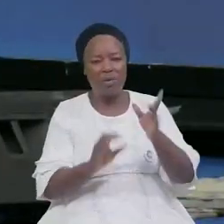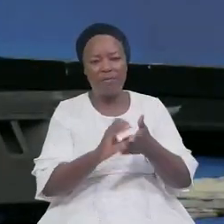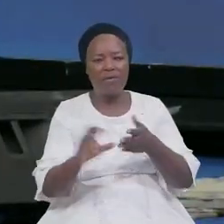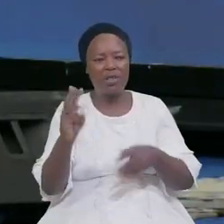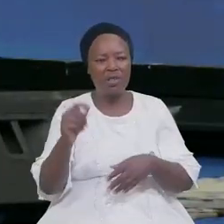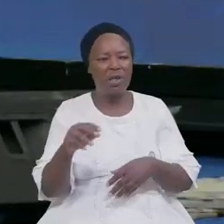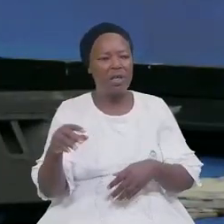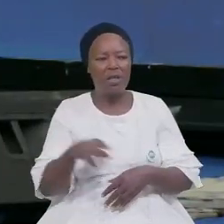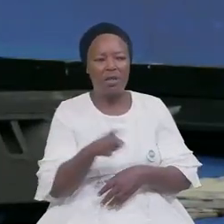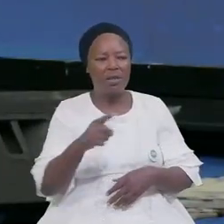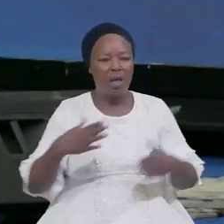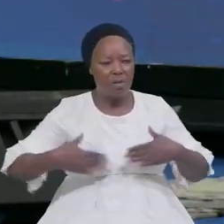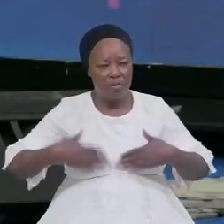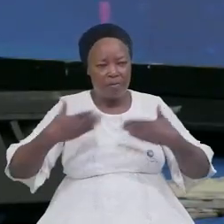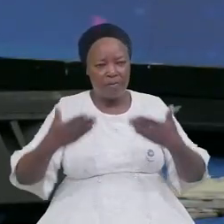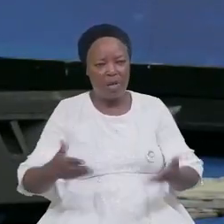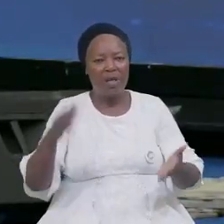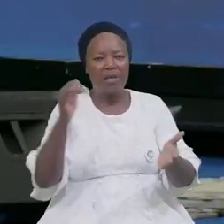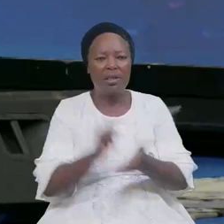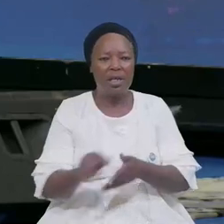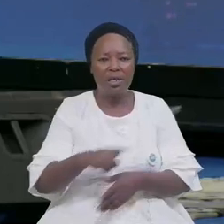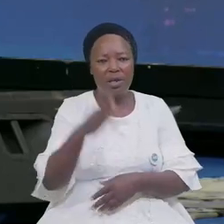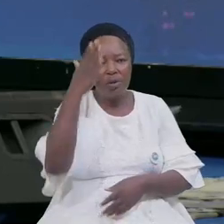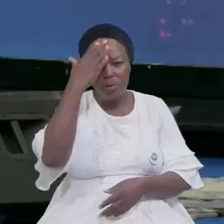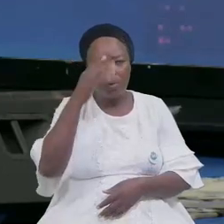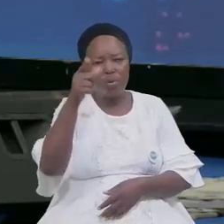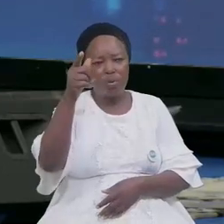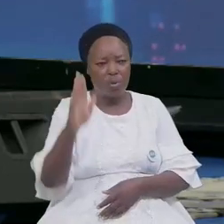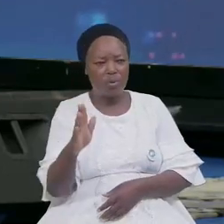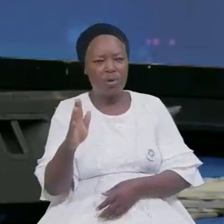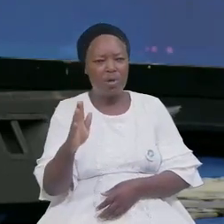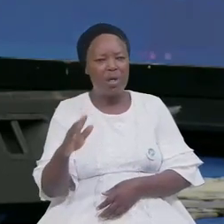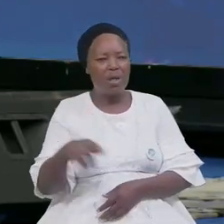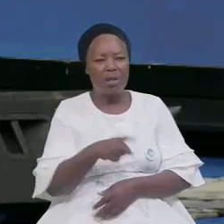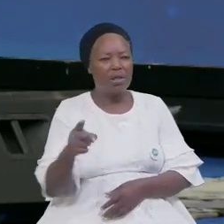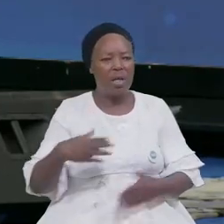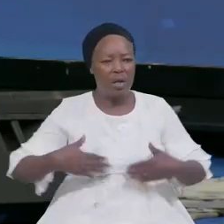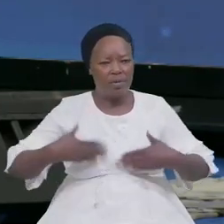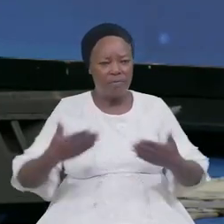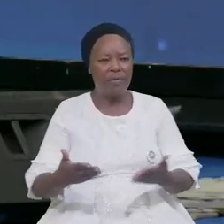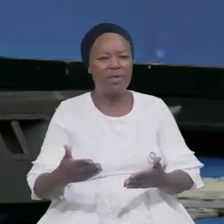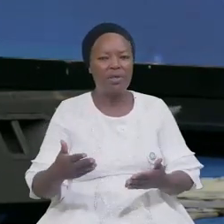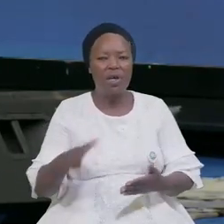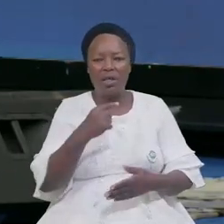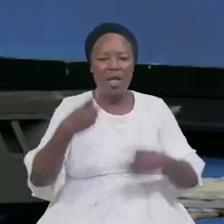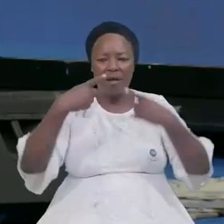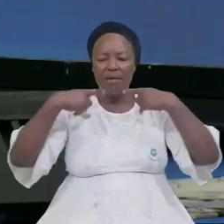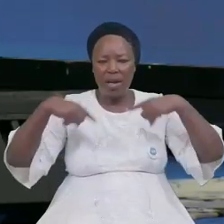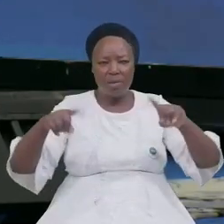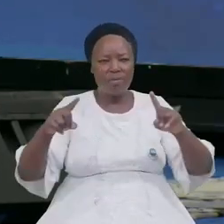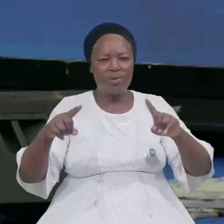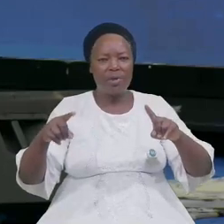16. Ils font profession de connaître Dieu. Ils professent, ils